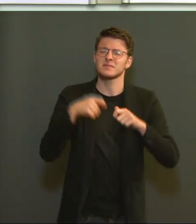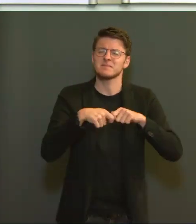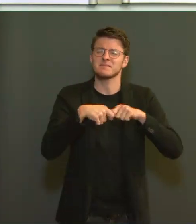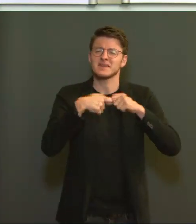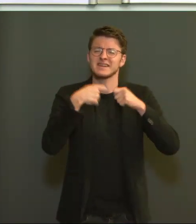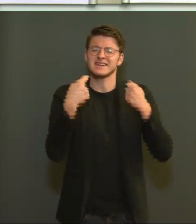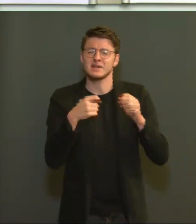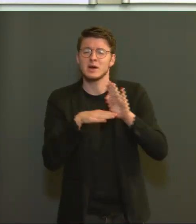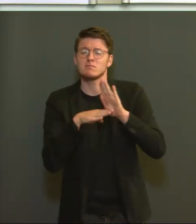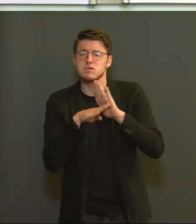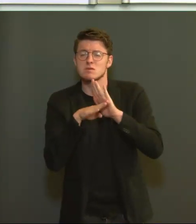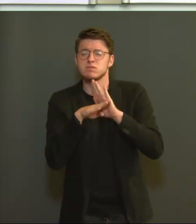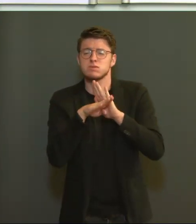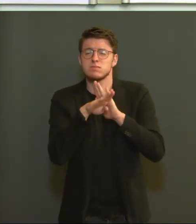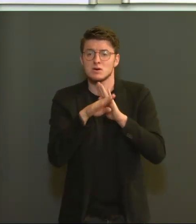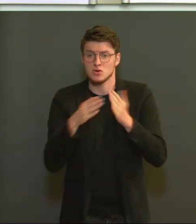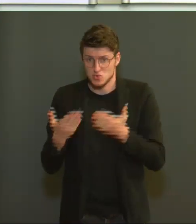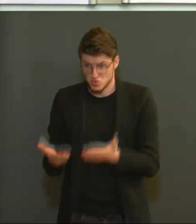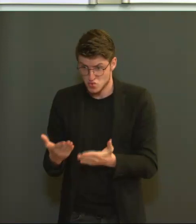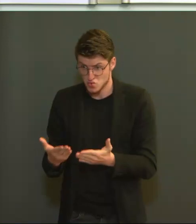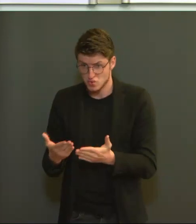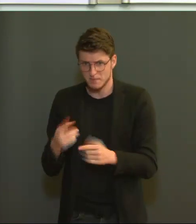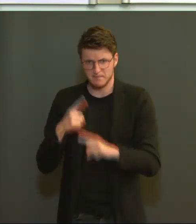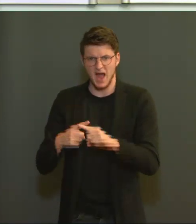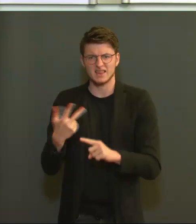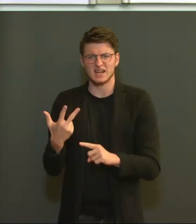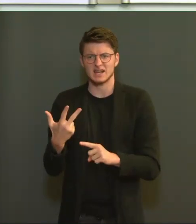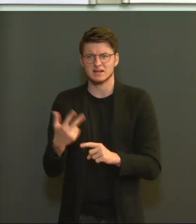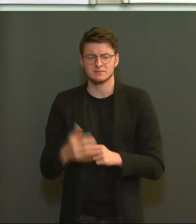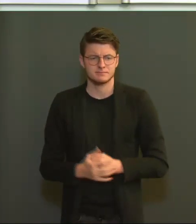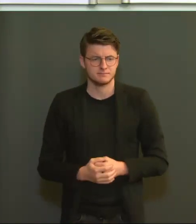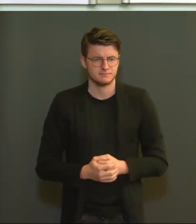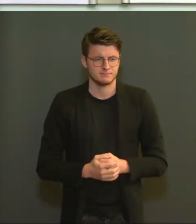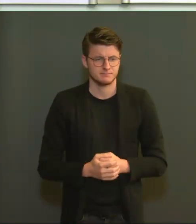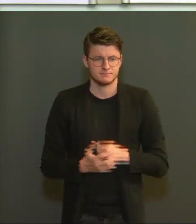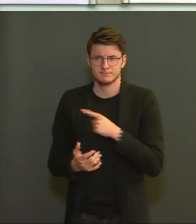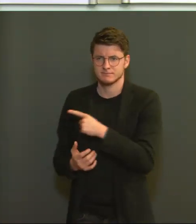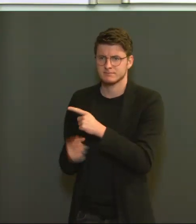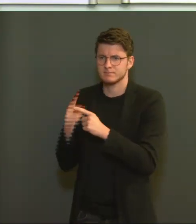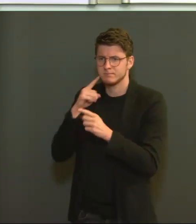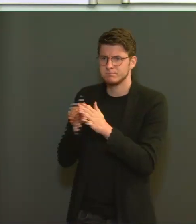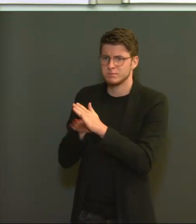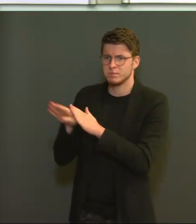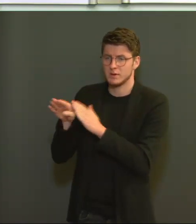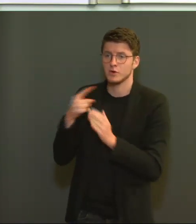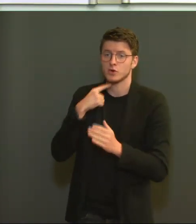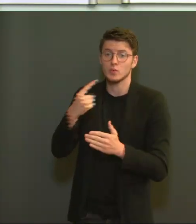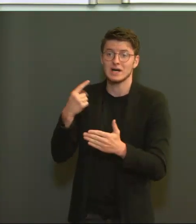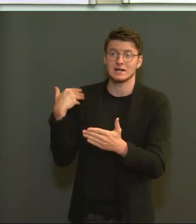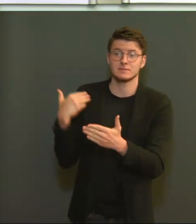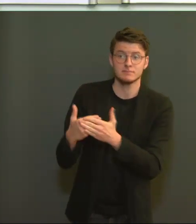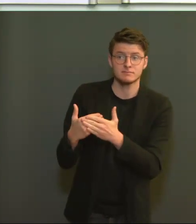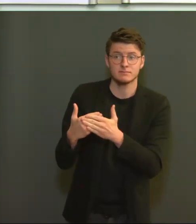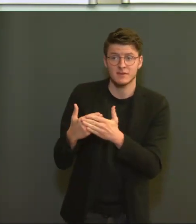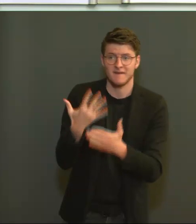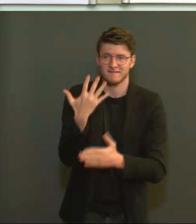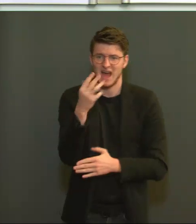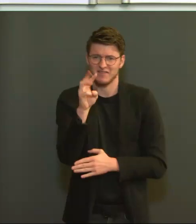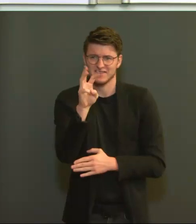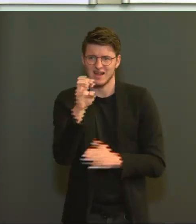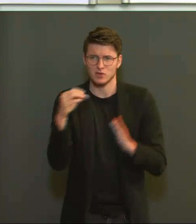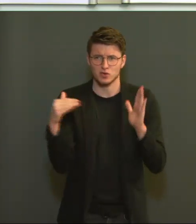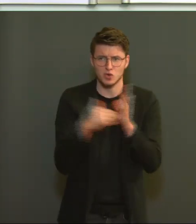de heropflakkering. De afgelopen week werden er gemiddeld bijna 35.000 testen per dag